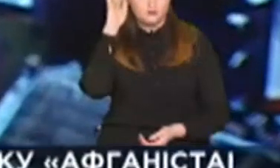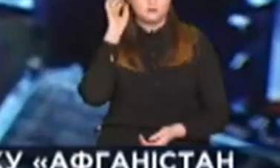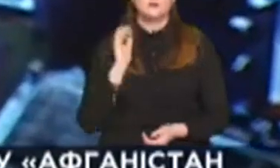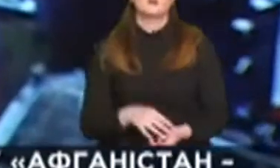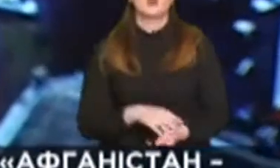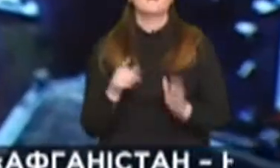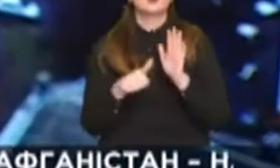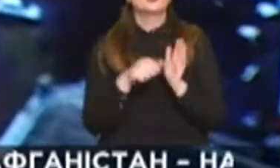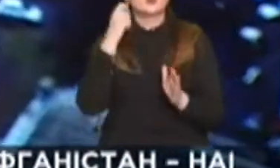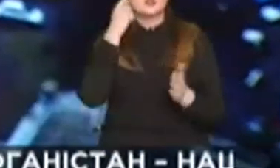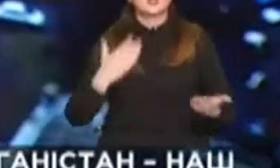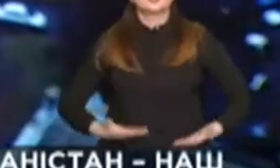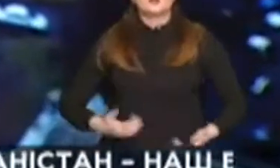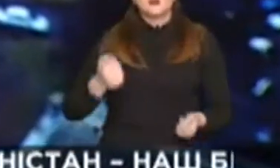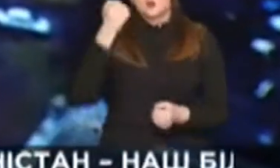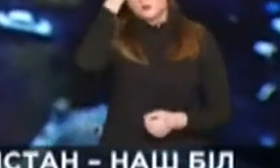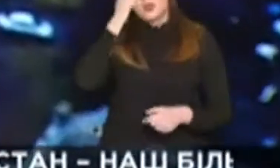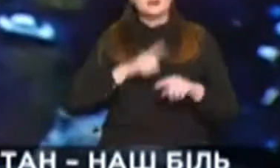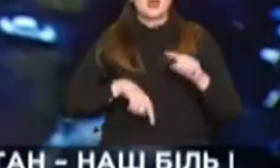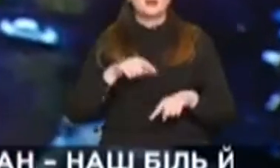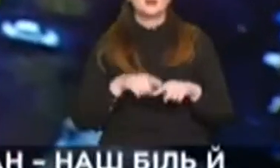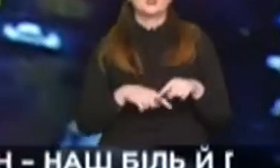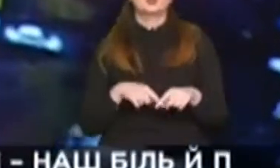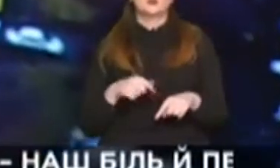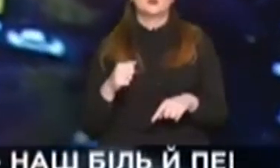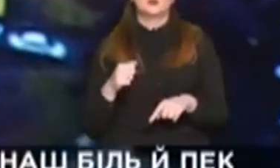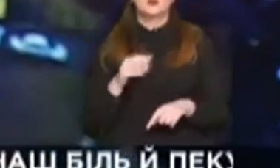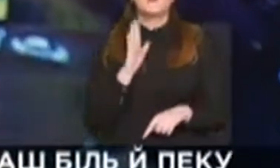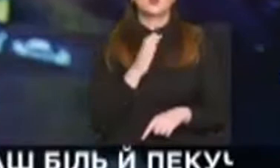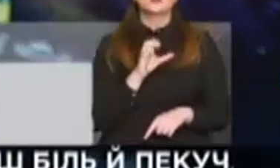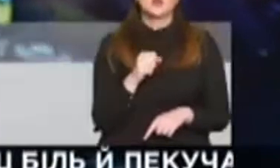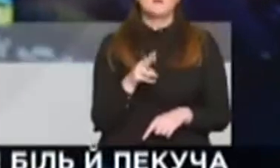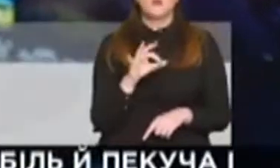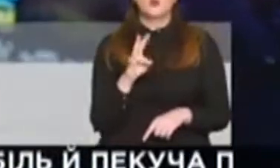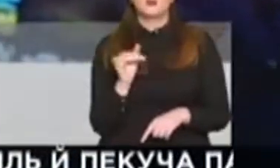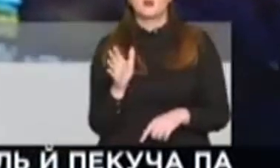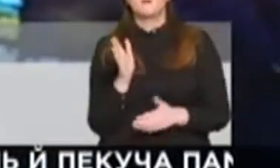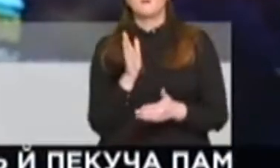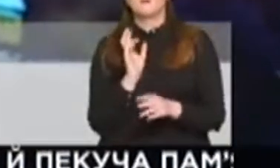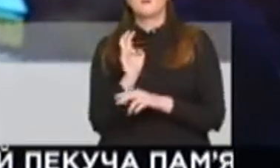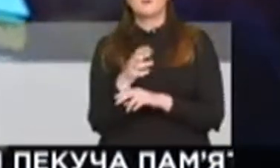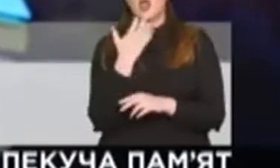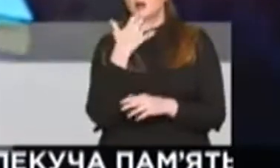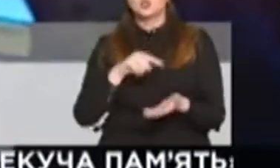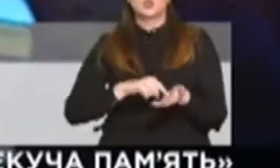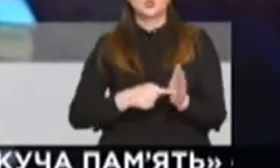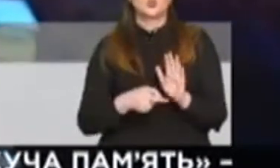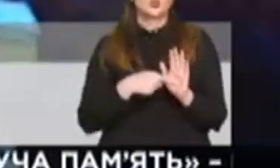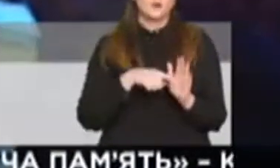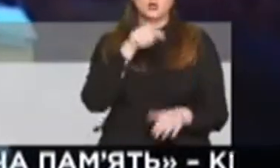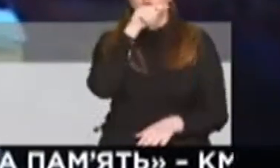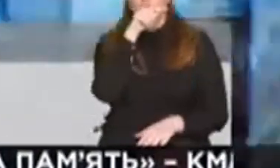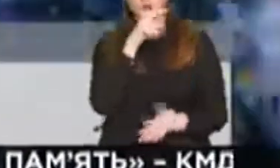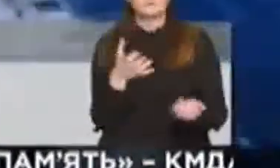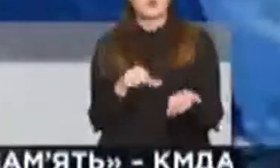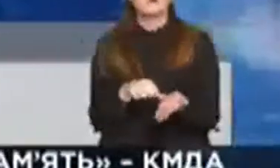Він шостий рік живе у пам'яті найрідніших людей. Воїн Володимир Самойленко побував у найгарячіших точках Донеччини та Луганщини,